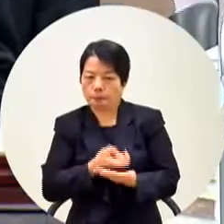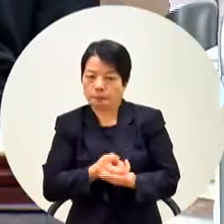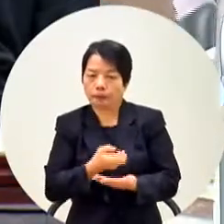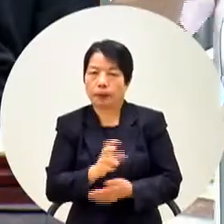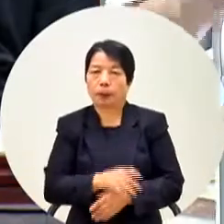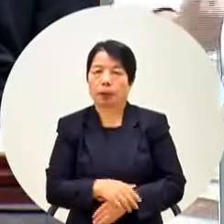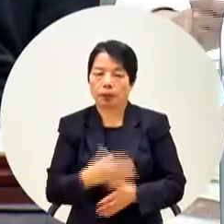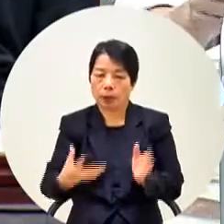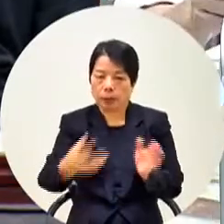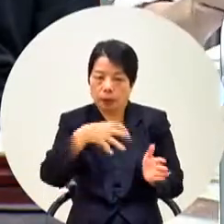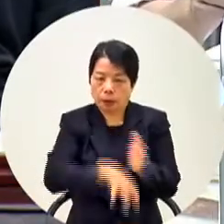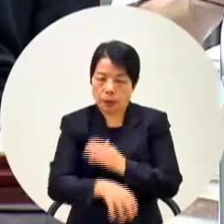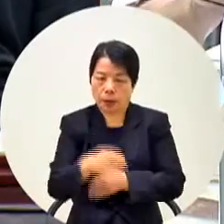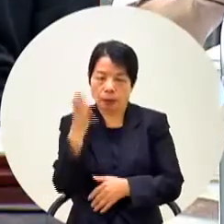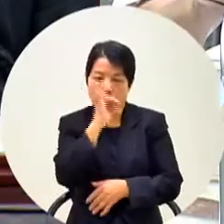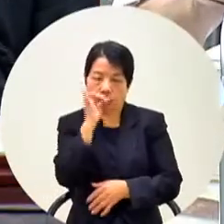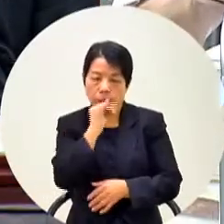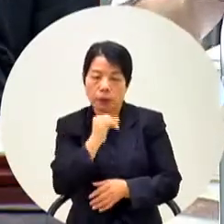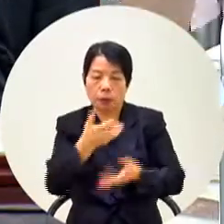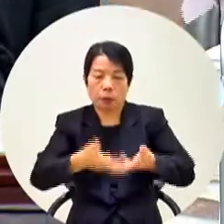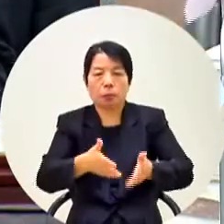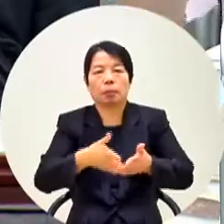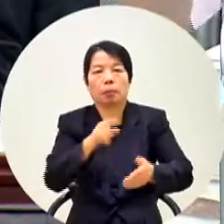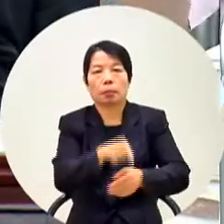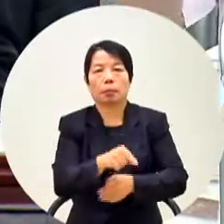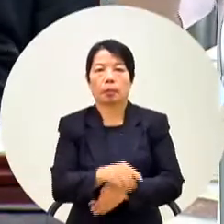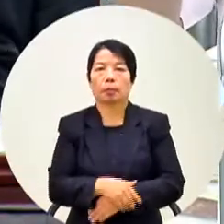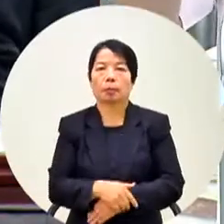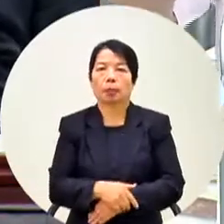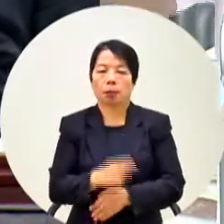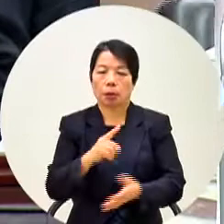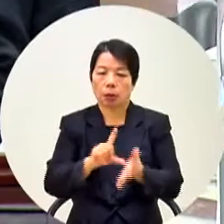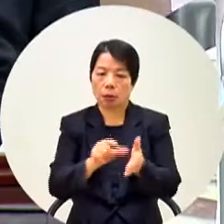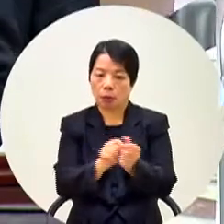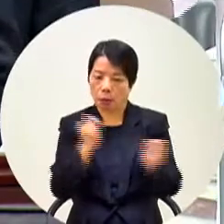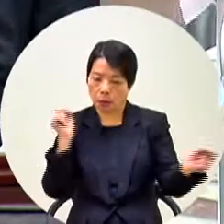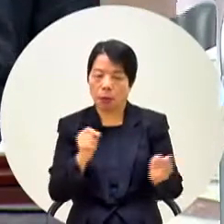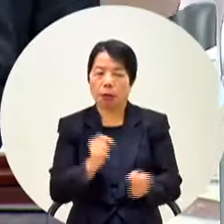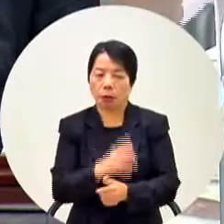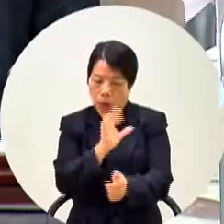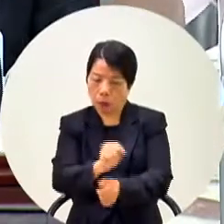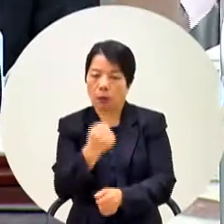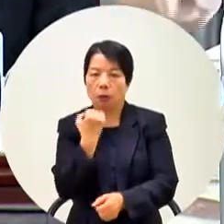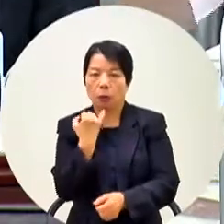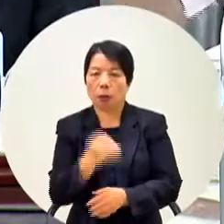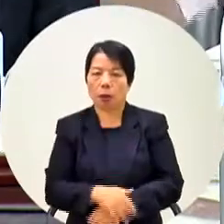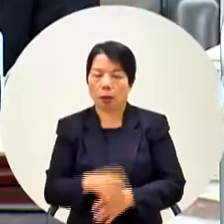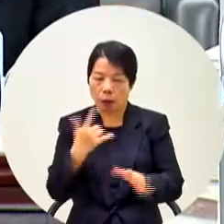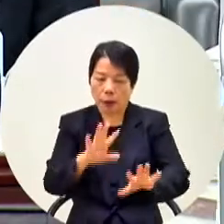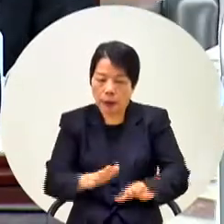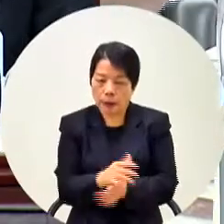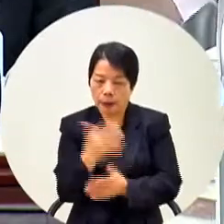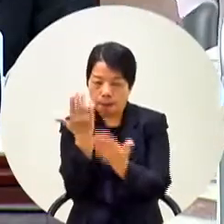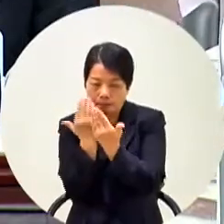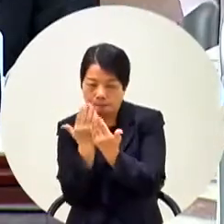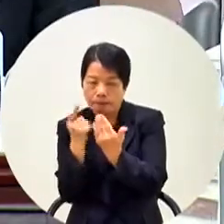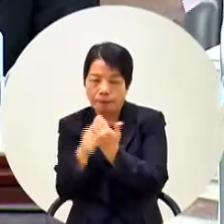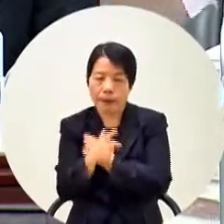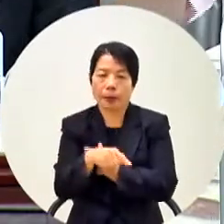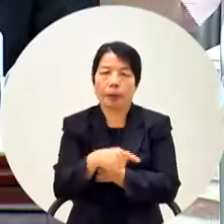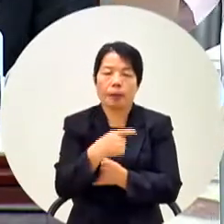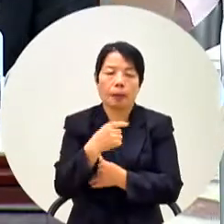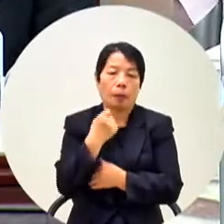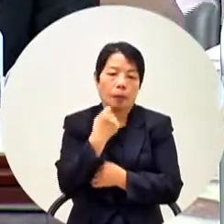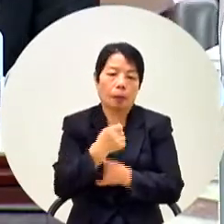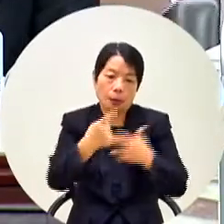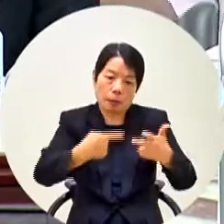我们侦查的重点。 对，所以我的环境、 这长期性到里头，有可能埋伏一礼拜，有可能埋伏一个月，